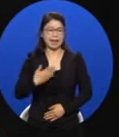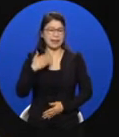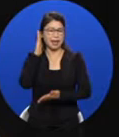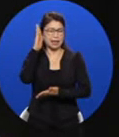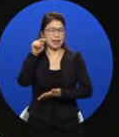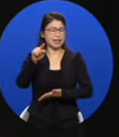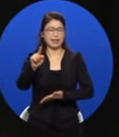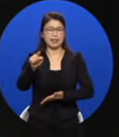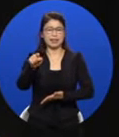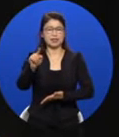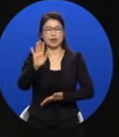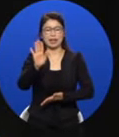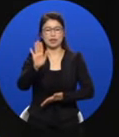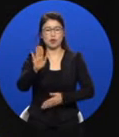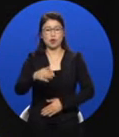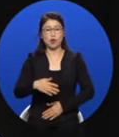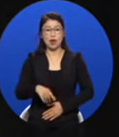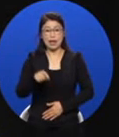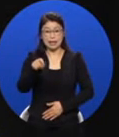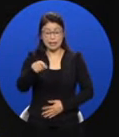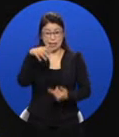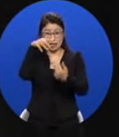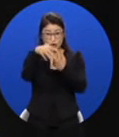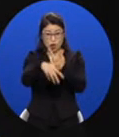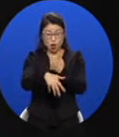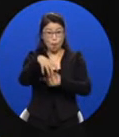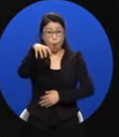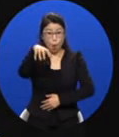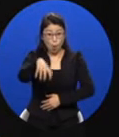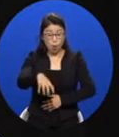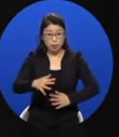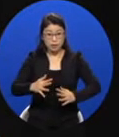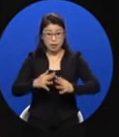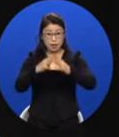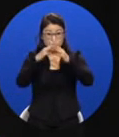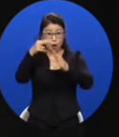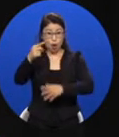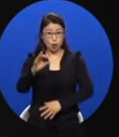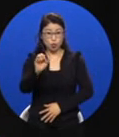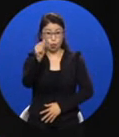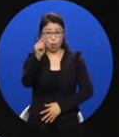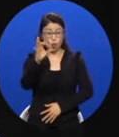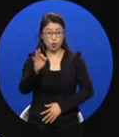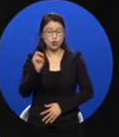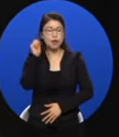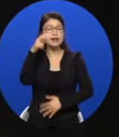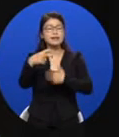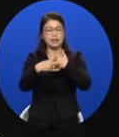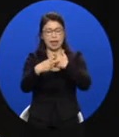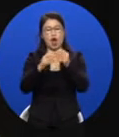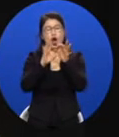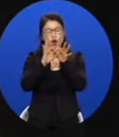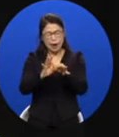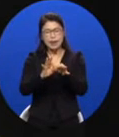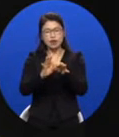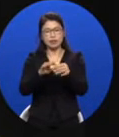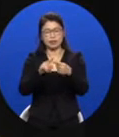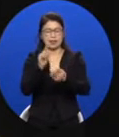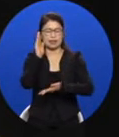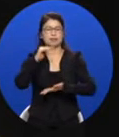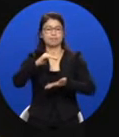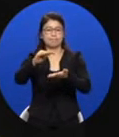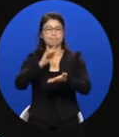것은 자기 지역구에 들어선 동호동 헬스케어 타운 문제만 갖고 제가 이야기하는